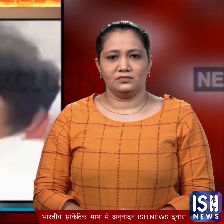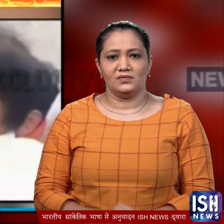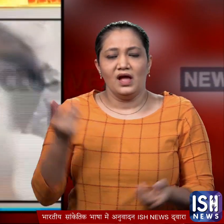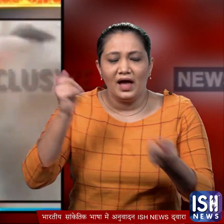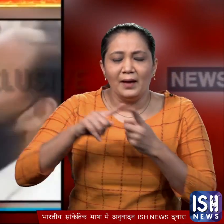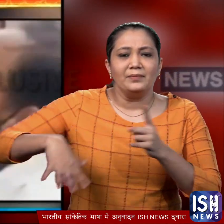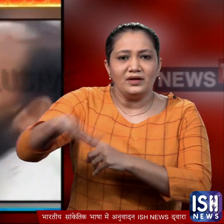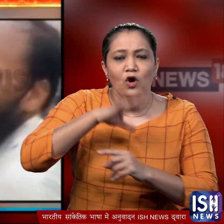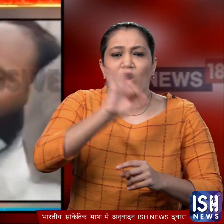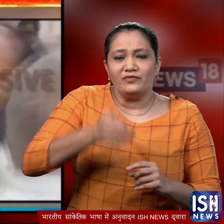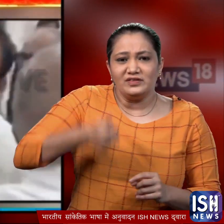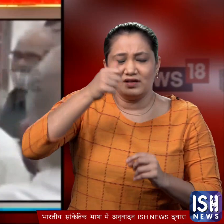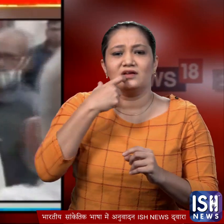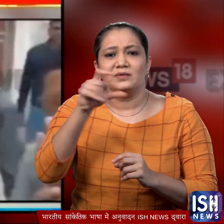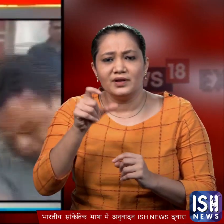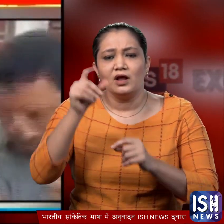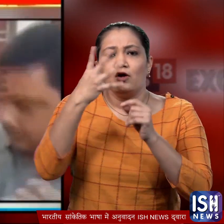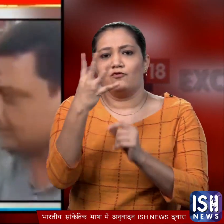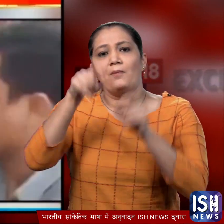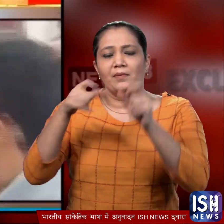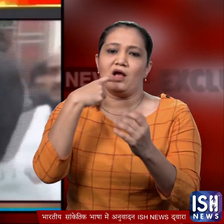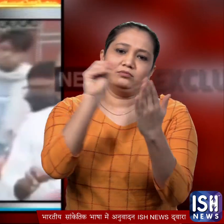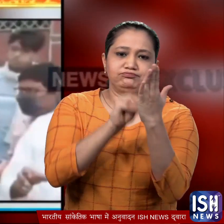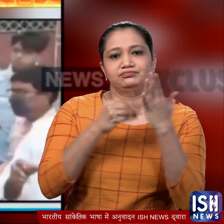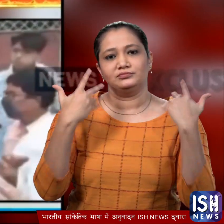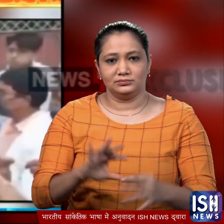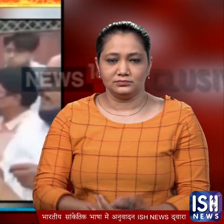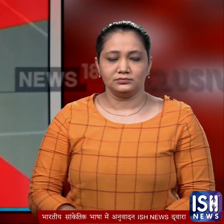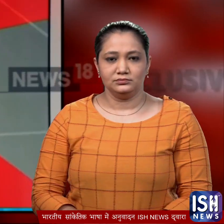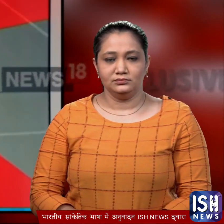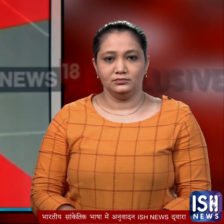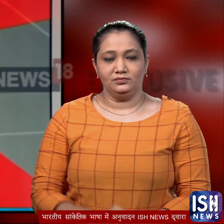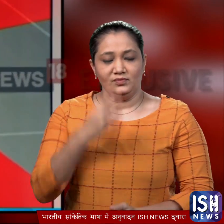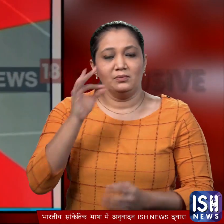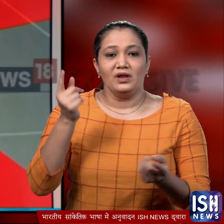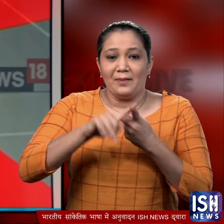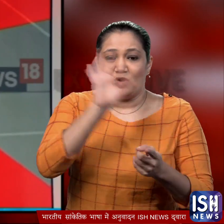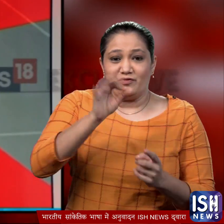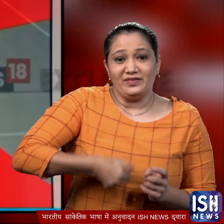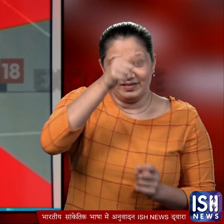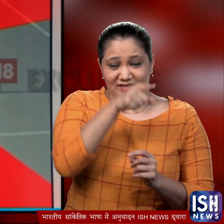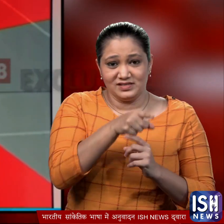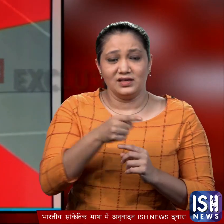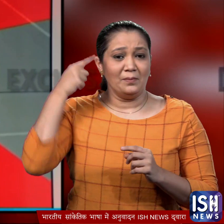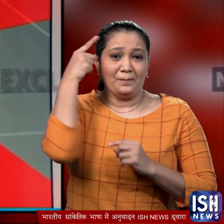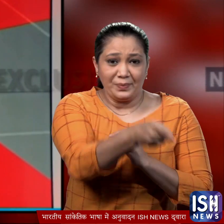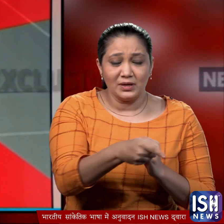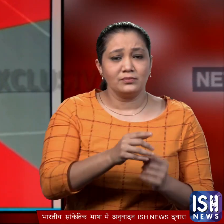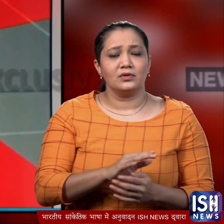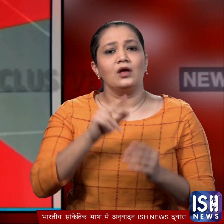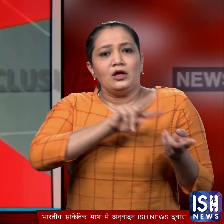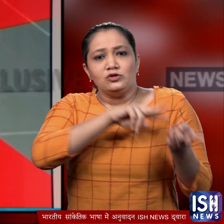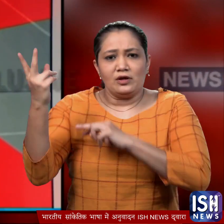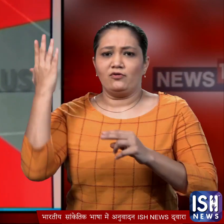बताया गया कि इस मामले में अधिकारी की शिकायत पर 4 लोगों के खिलाफ केस दर्ज कर लिया गया। सौभाग्य की एक बात है कि जिस अधिकारी पर लोगों ने आरोप लगाया,